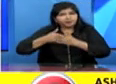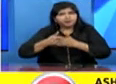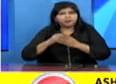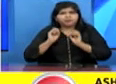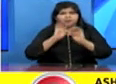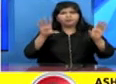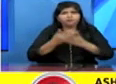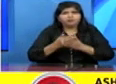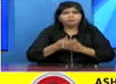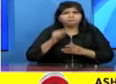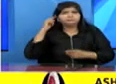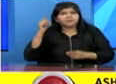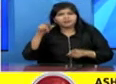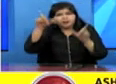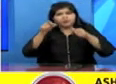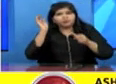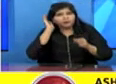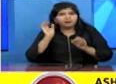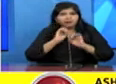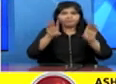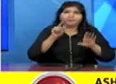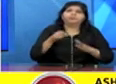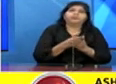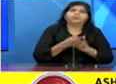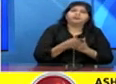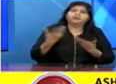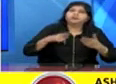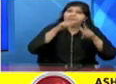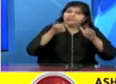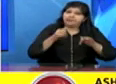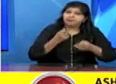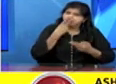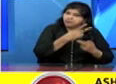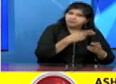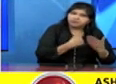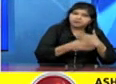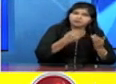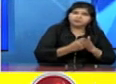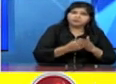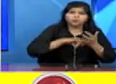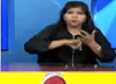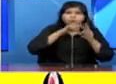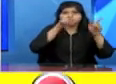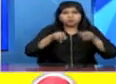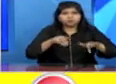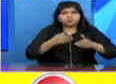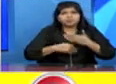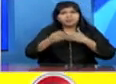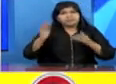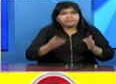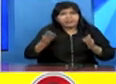दिया है, अच्छा अच्छा। इसलिए कि लोगों में अवेयरनेस रहे। और हम्म। चैनल वालों ने दिखाया भी है। हाँ, सोशल मीडिया में बहुत पॉपुलर करना